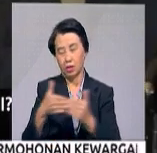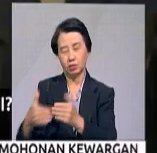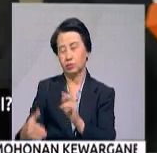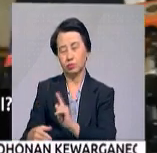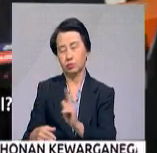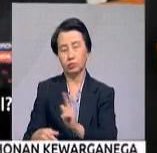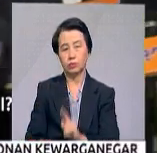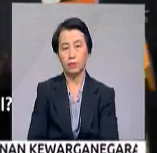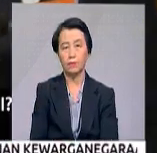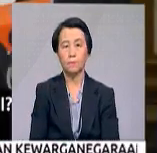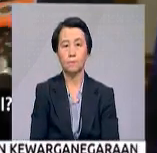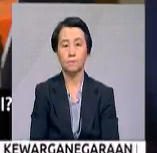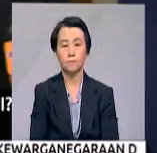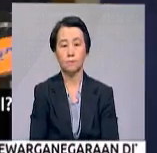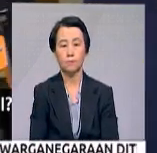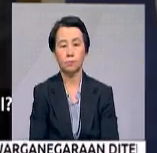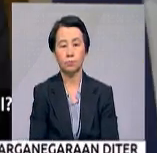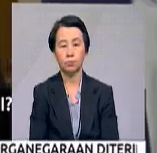dilanjutkan.